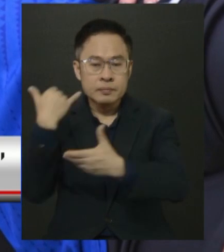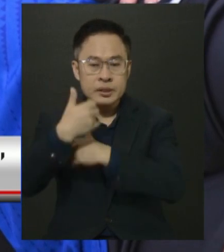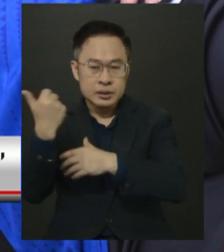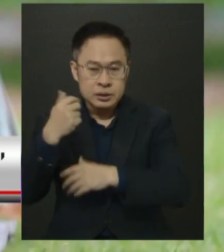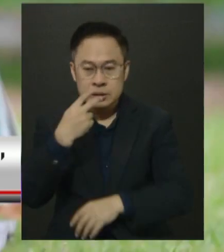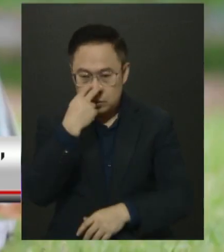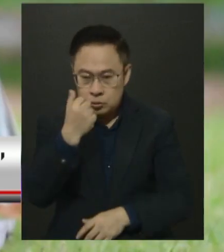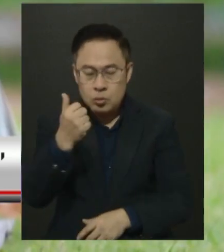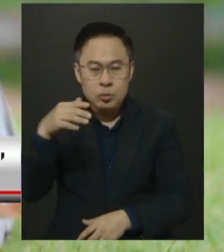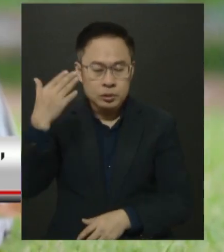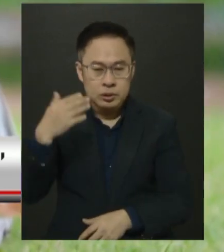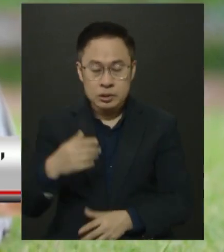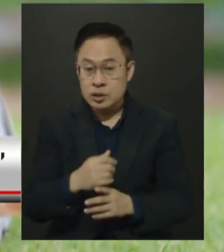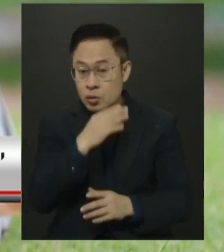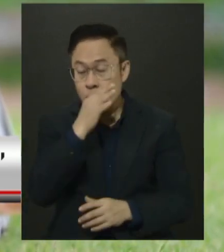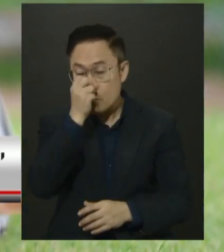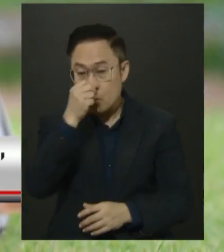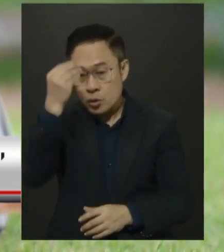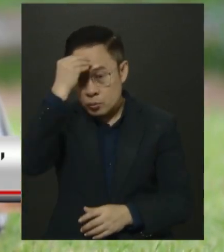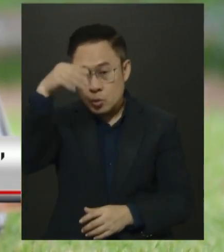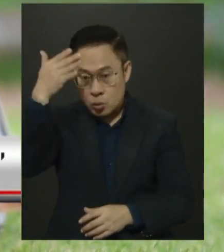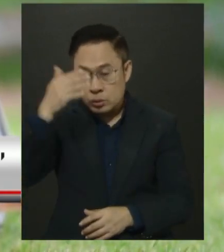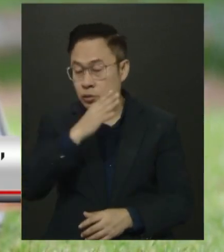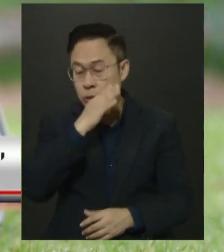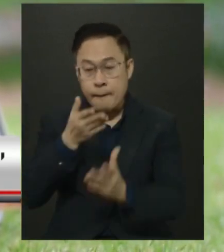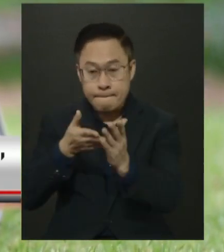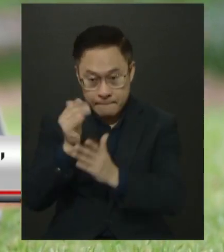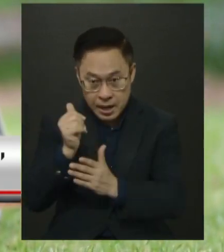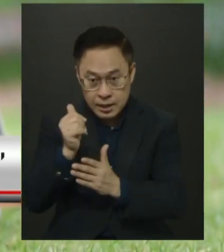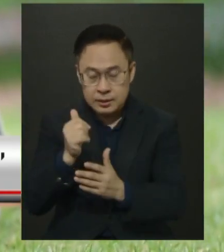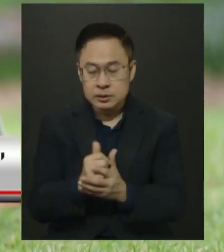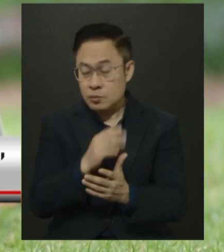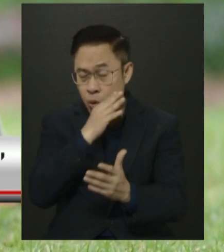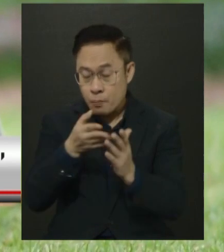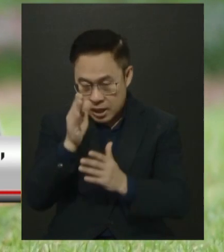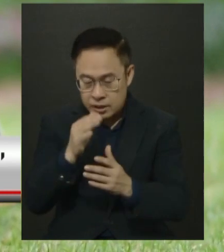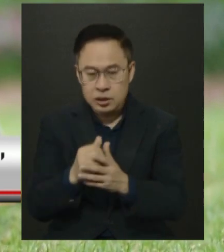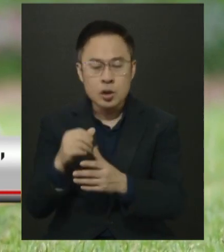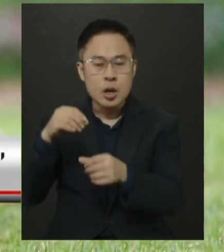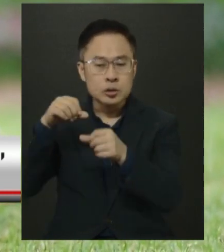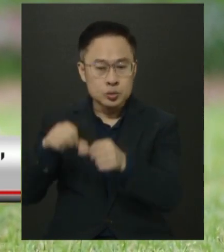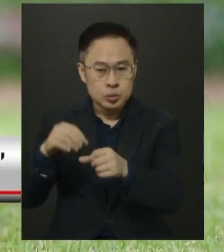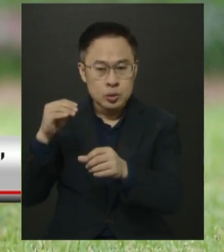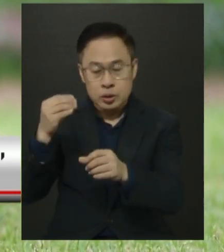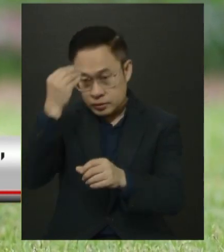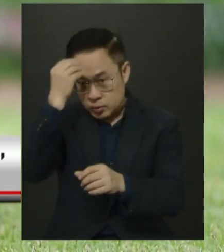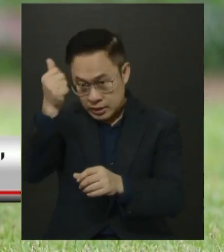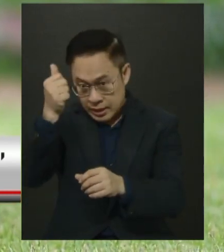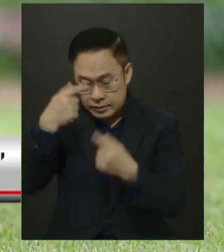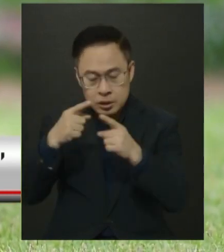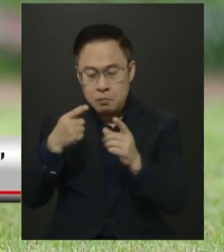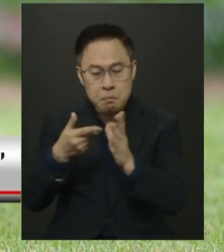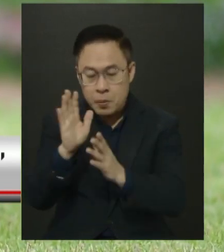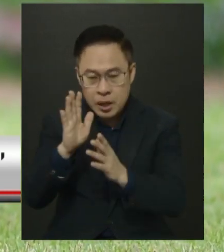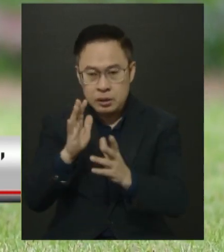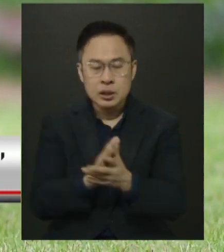ทดสอบฝีเท้าก่อนถ้าผ่านนะฮะถ้าผ่านก็จะไปเล่นที่ต่างประเทศแต่ถ้าไม่ผ่านเนี่ยก็จะทางเลือกที่2ก็คือให้ทีมในไทยลีกเนี่ยยืม